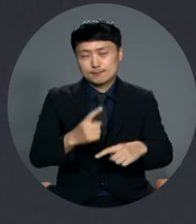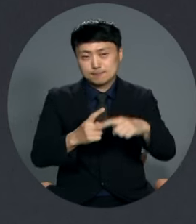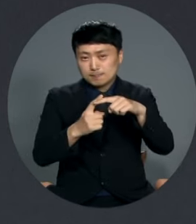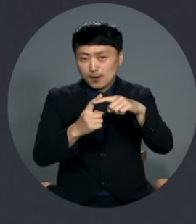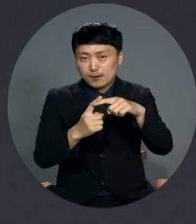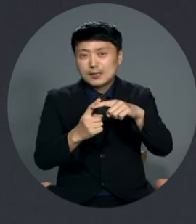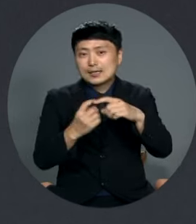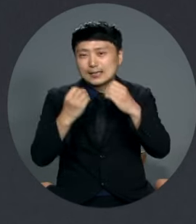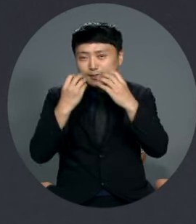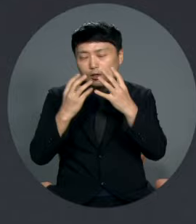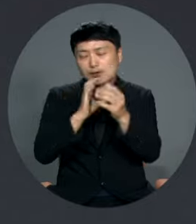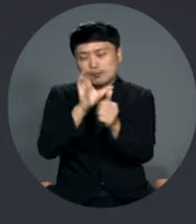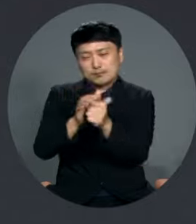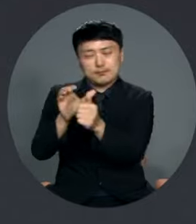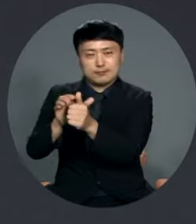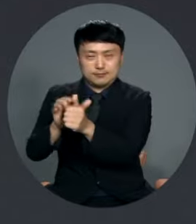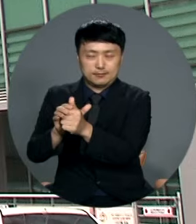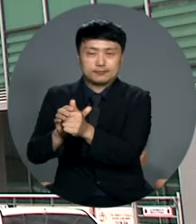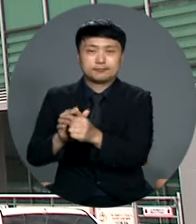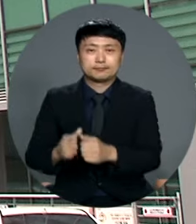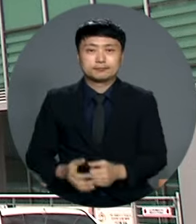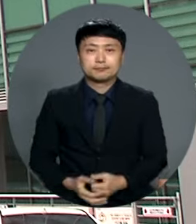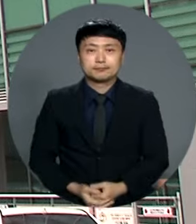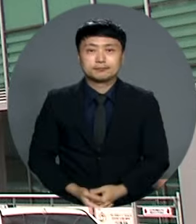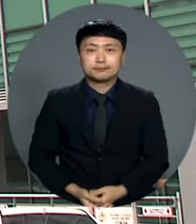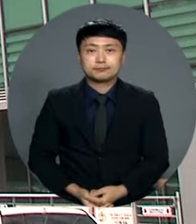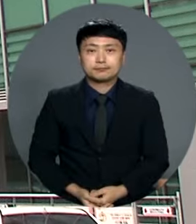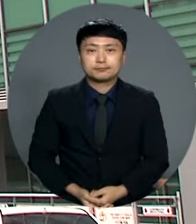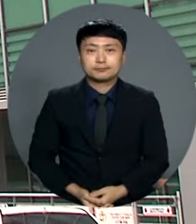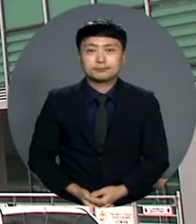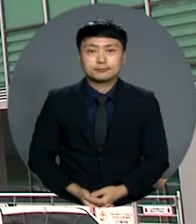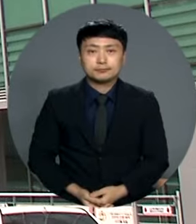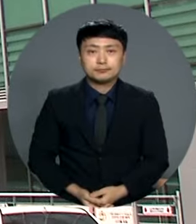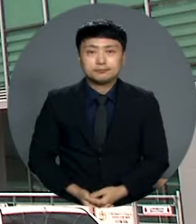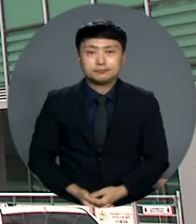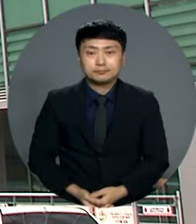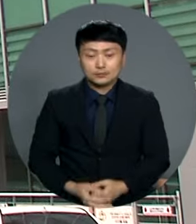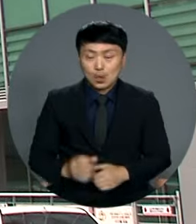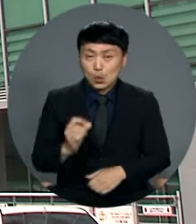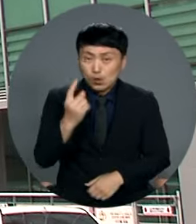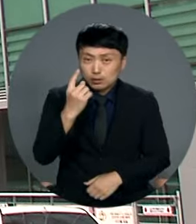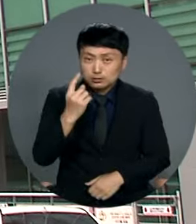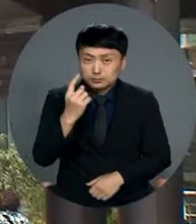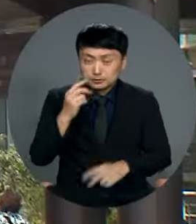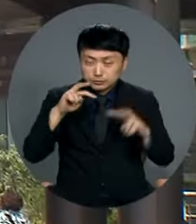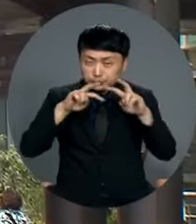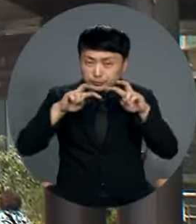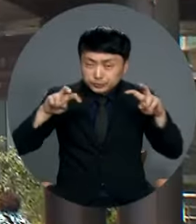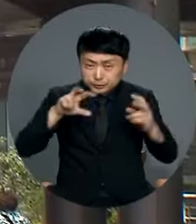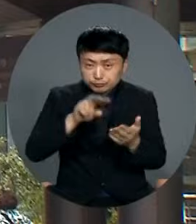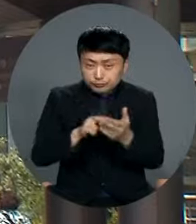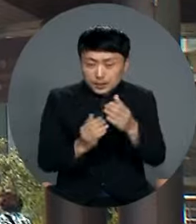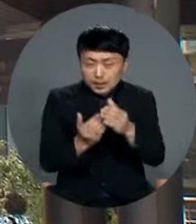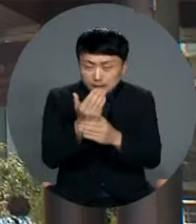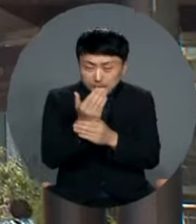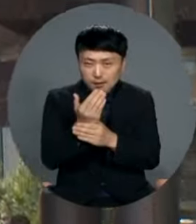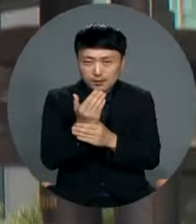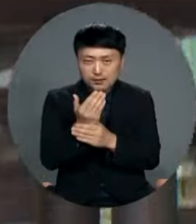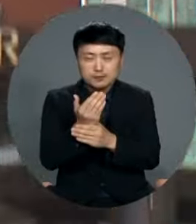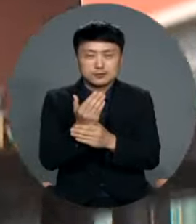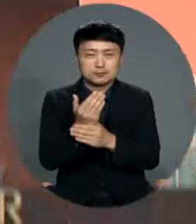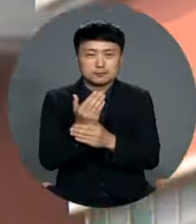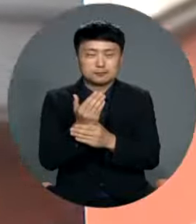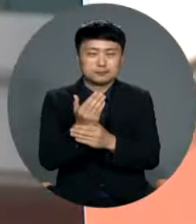보직 자리가 늘었다고 설명했습니다. 그러면서도 진상을 조사한 뒤 문제가 있다면 적절한 조치를